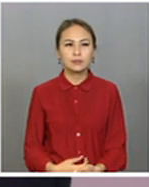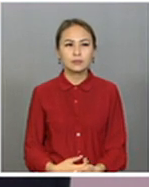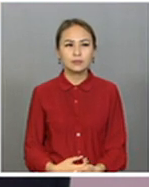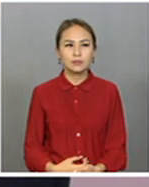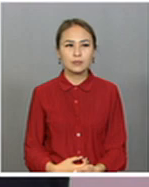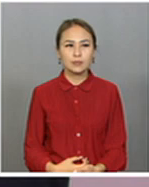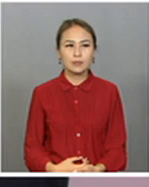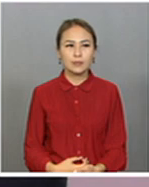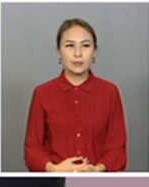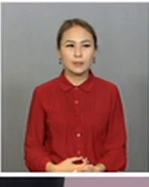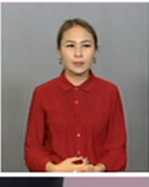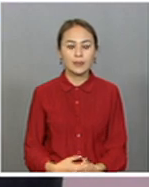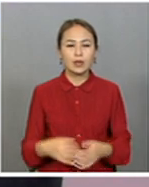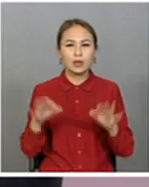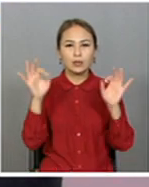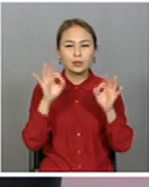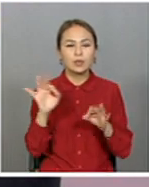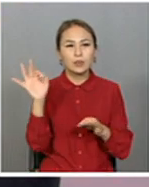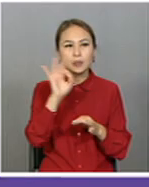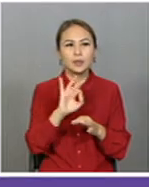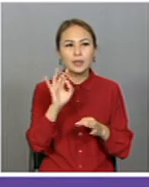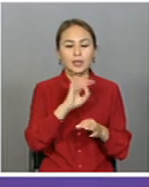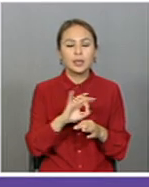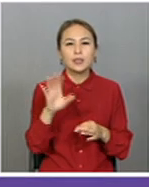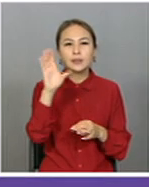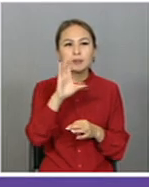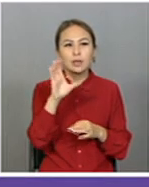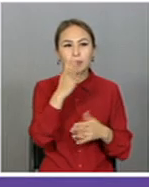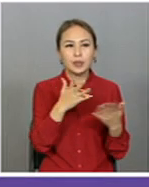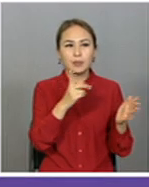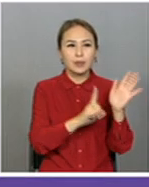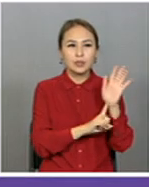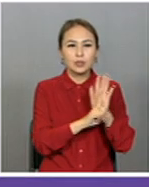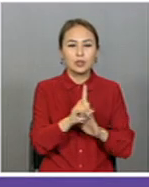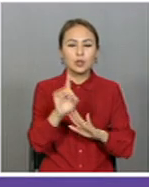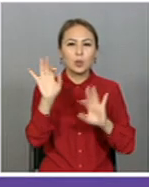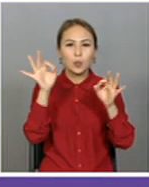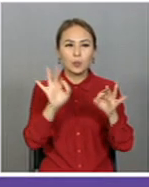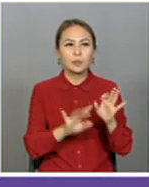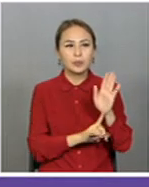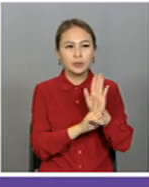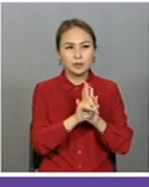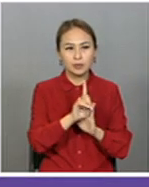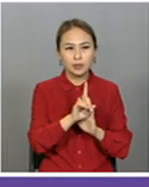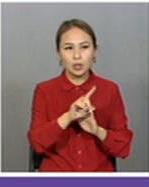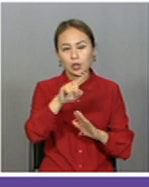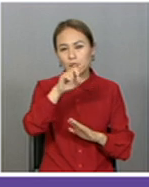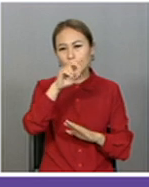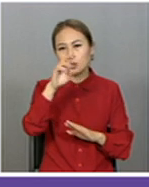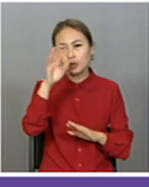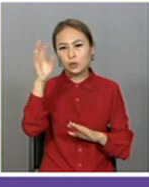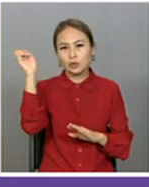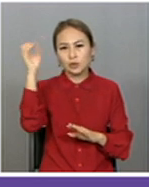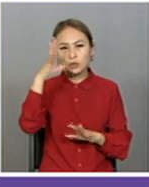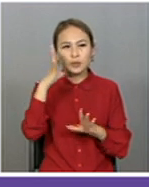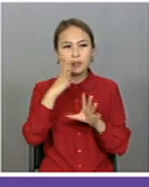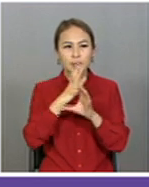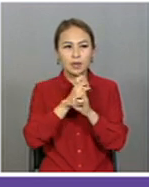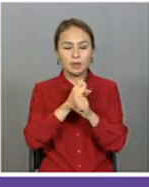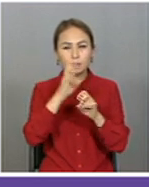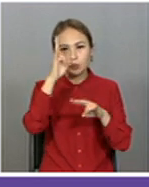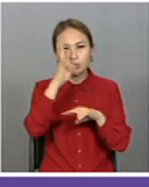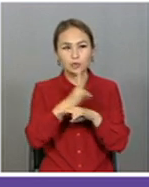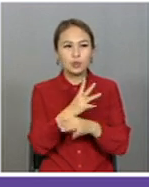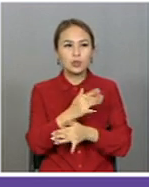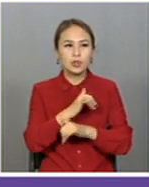Күз туралы мәтін. Қыркүйек басталса, күз келеді. Күн қысқарып, түн